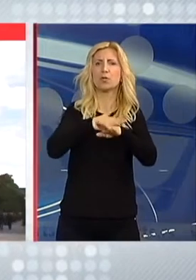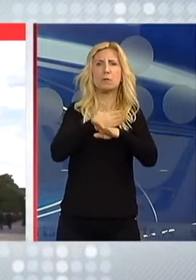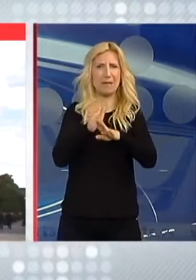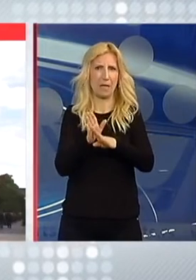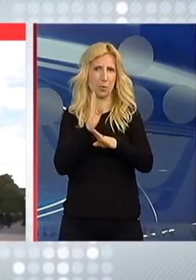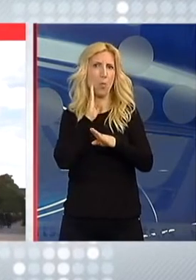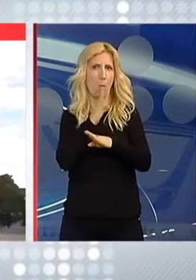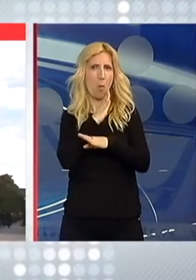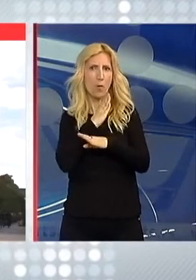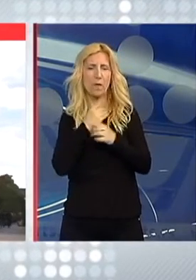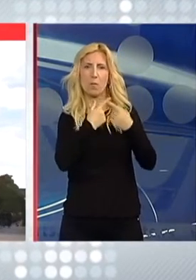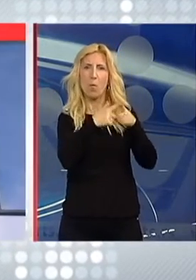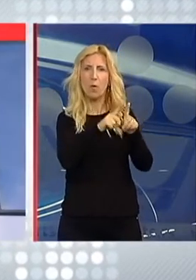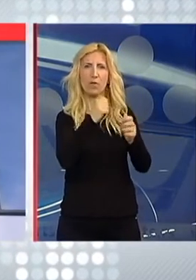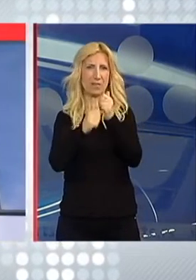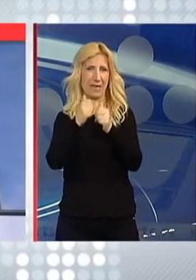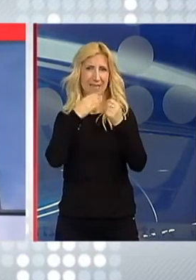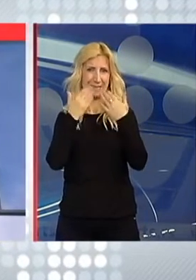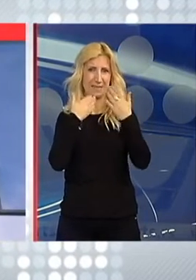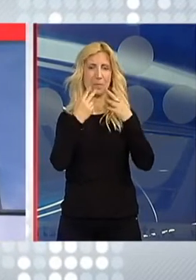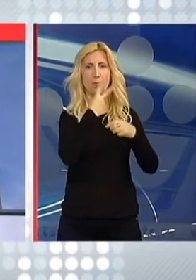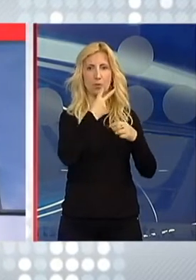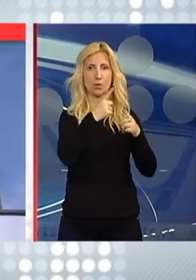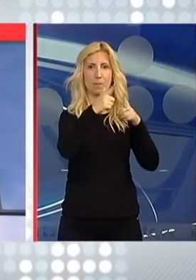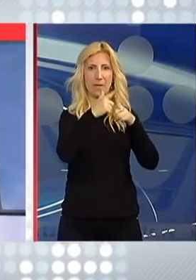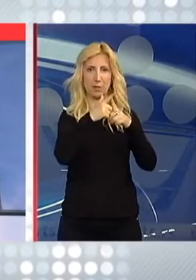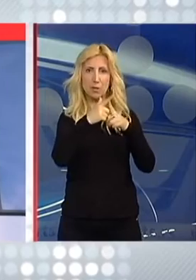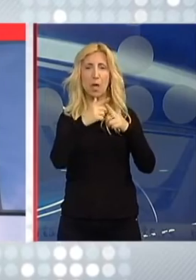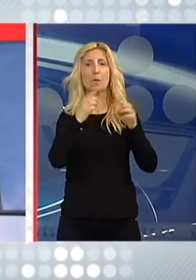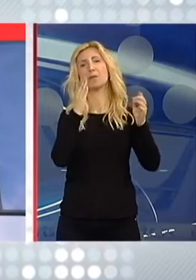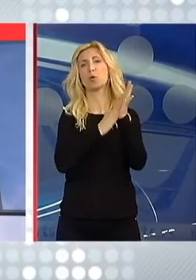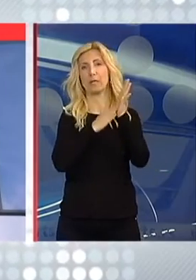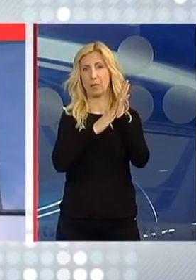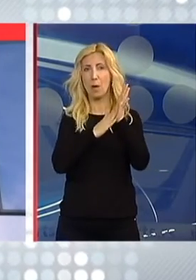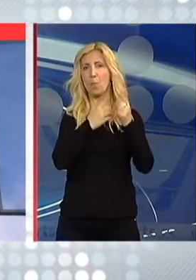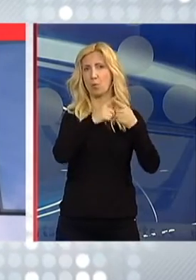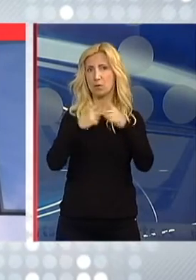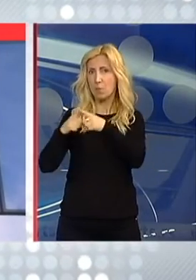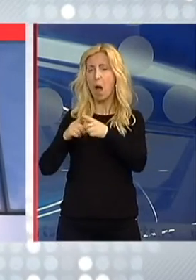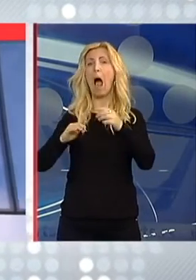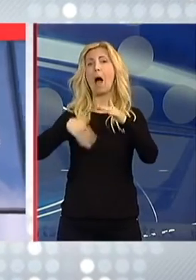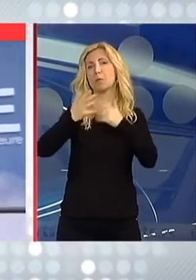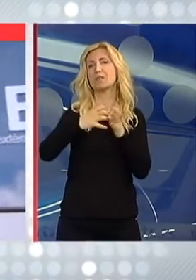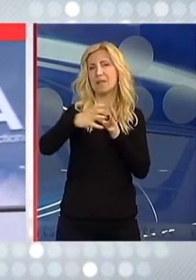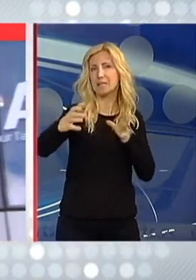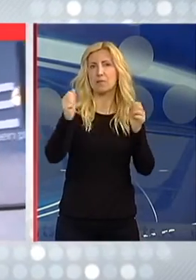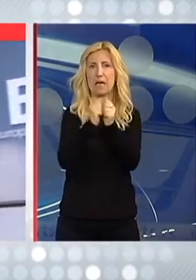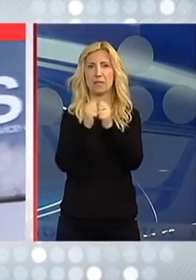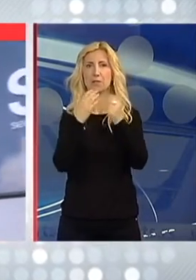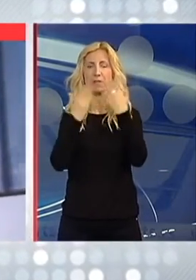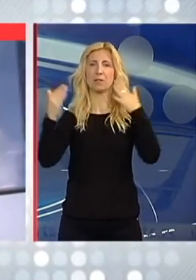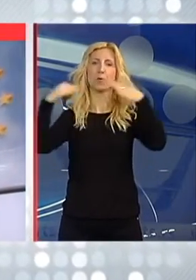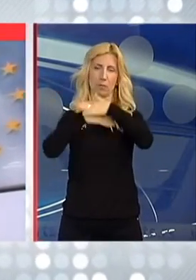početi kasno popodne odvojenim sastancima Vučića i Tačija sa Mogherinijevom i nastavit će se zajedničkim sastankom